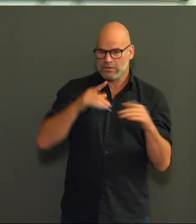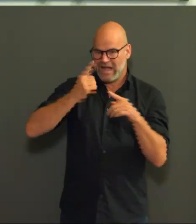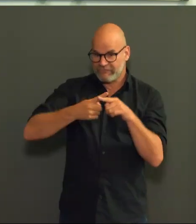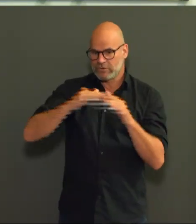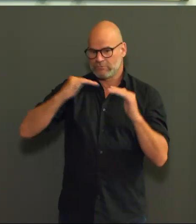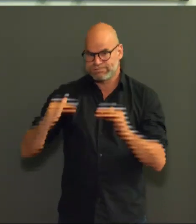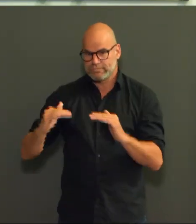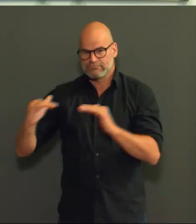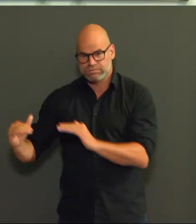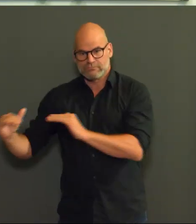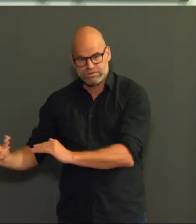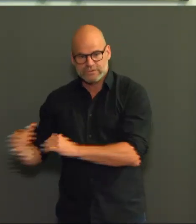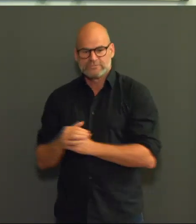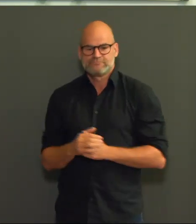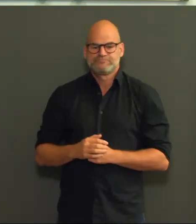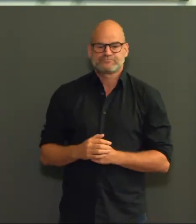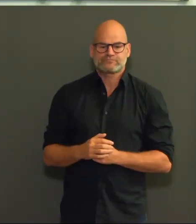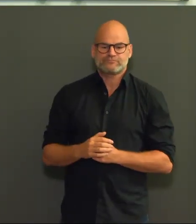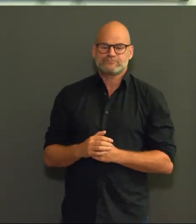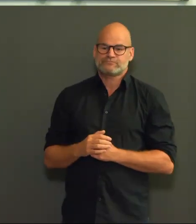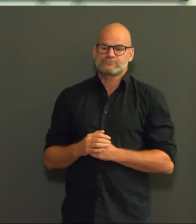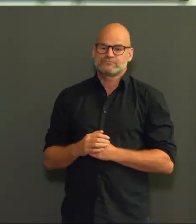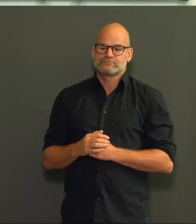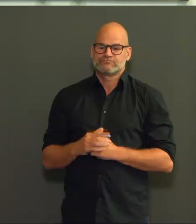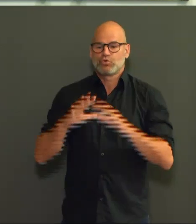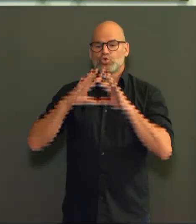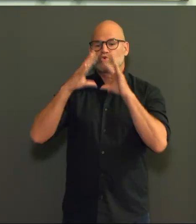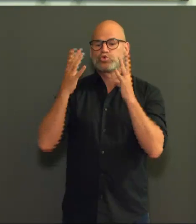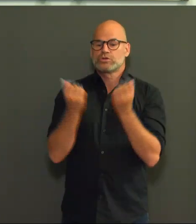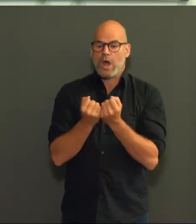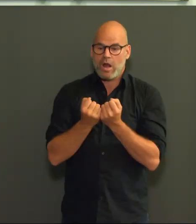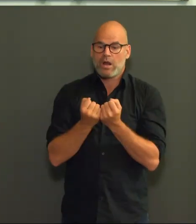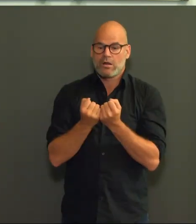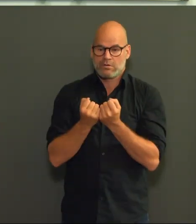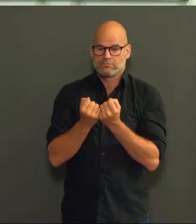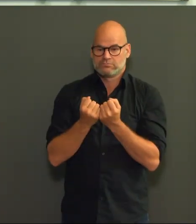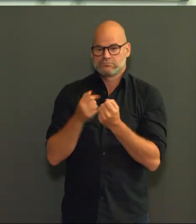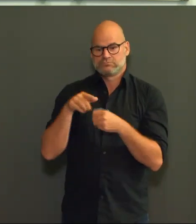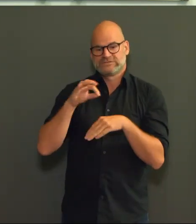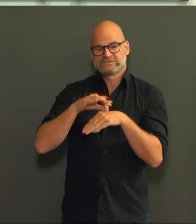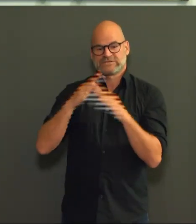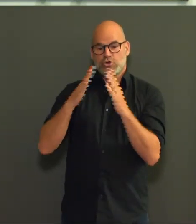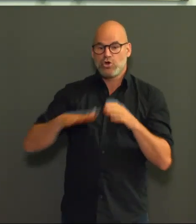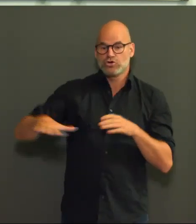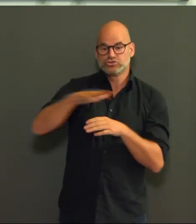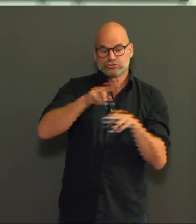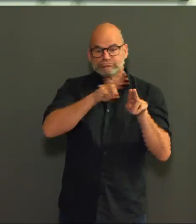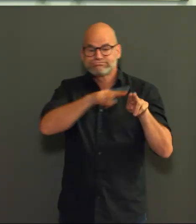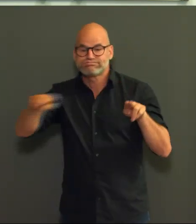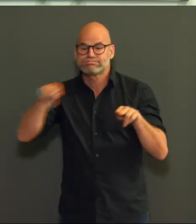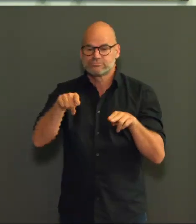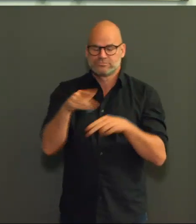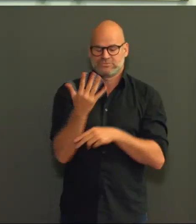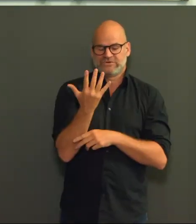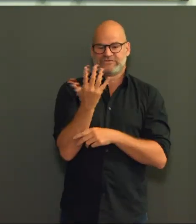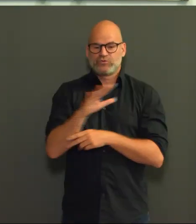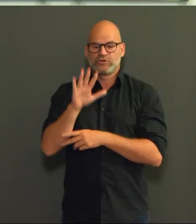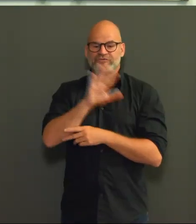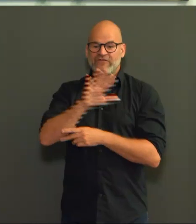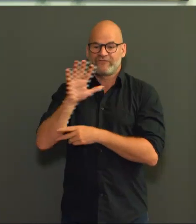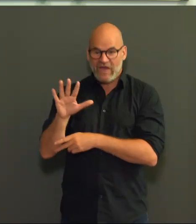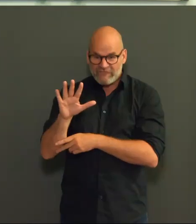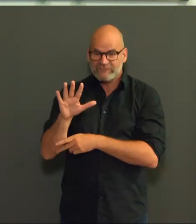snelle daling. Momenteel liggen er nog 555 patiënten met COVID in het ziekenhuis en dat zijn